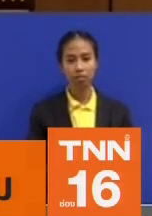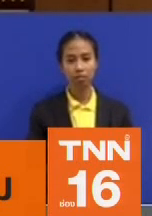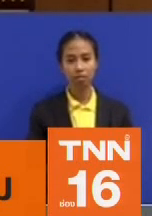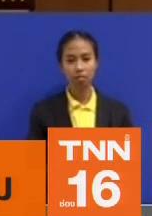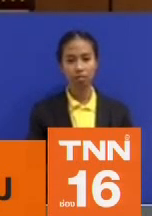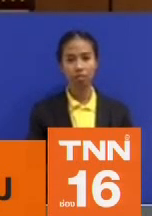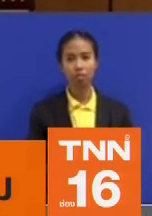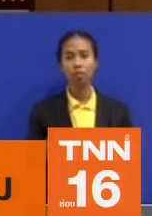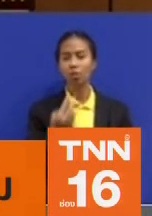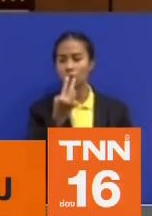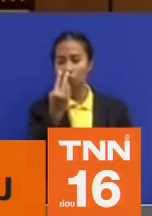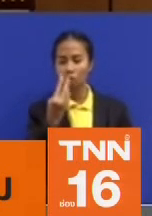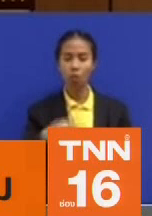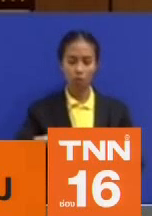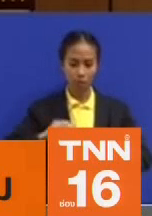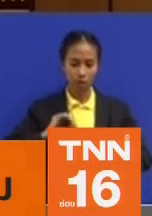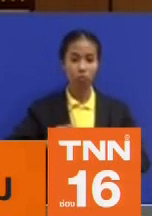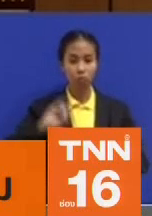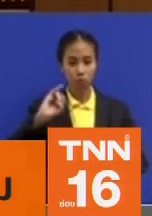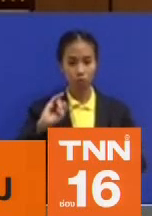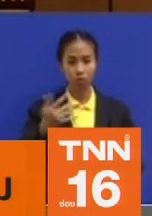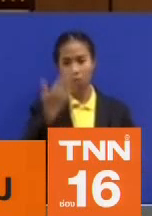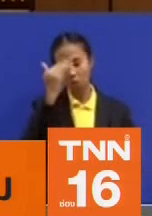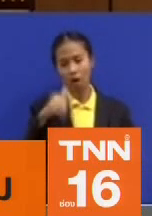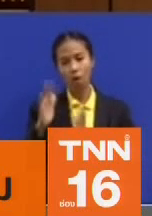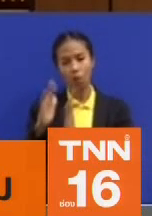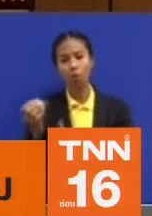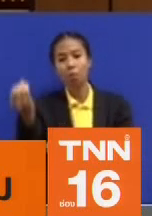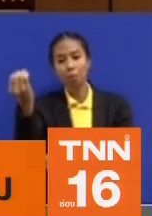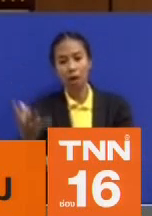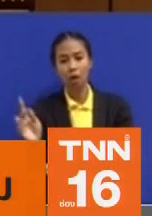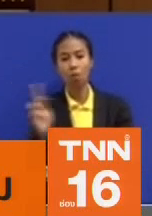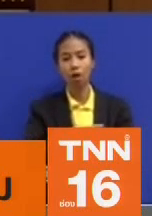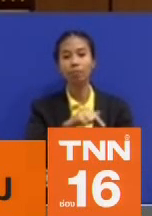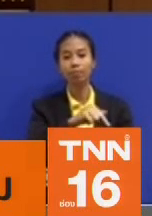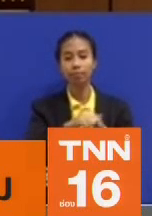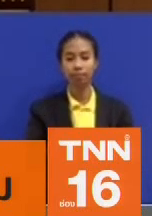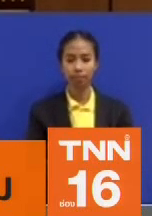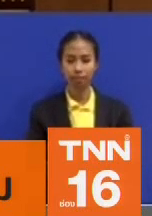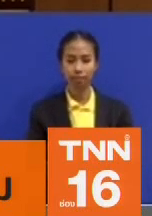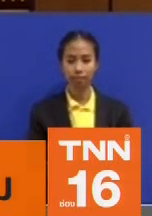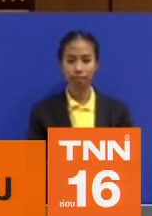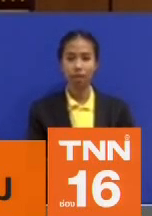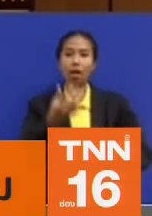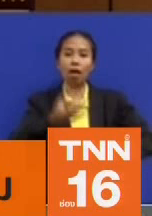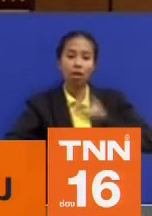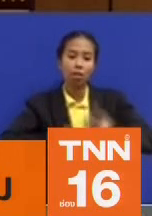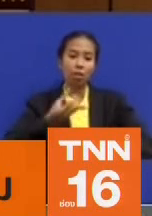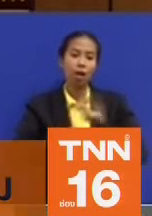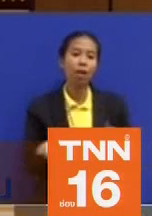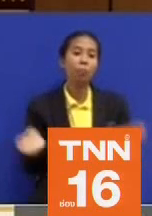องถูกต้องแล้วก็เสียงข้างมากอยู่แล้วก็ถือว่าปิดการอภิปรายก็แล้วกัน